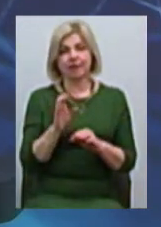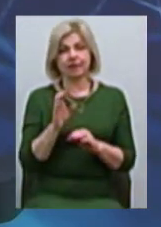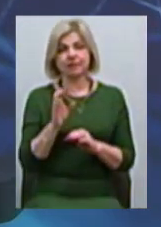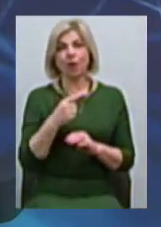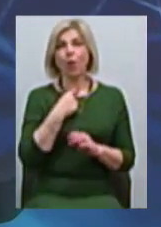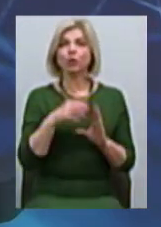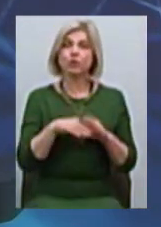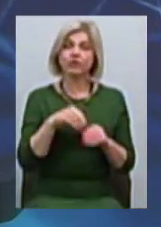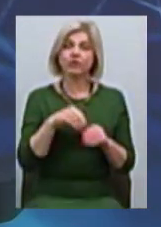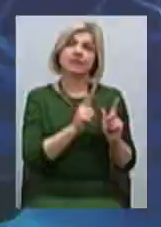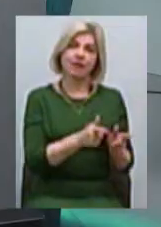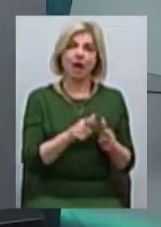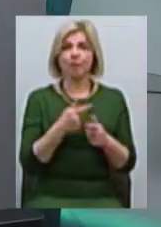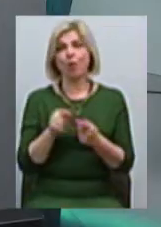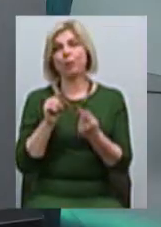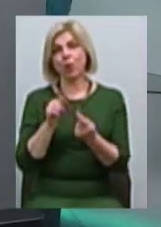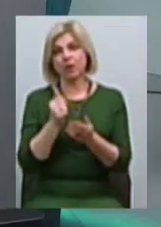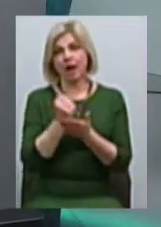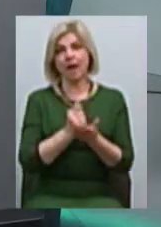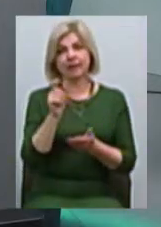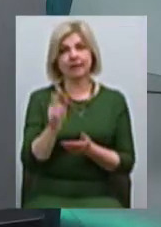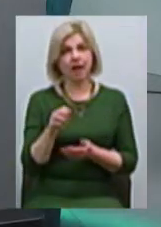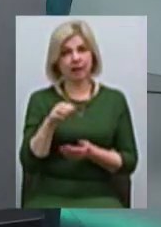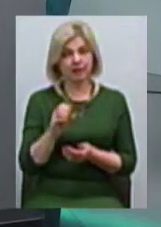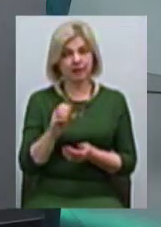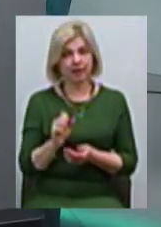заголосуване за або проти кандидата. Тобто, навіть якщо ці